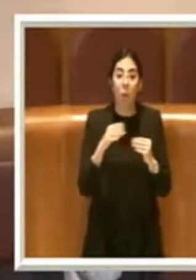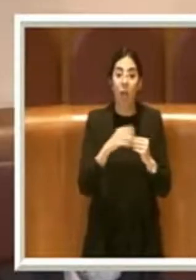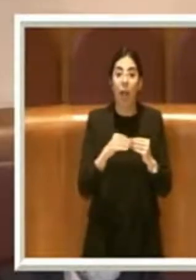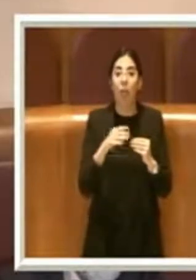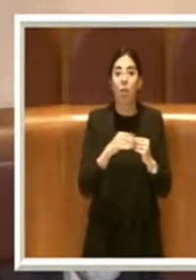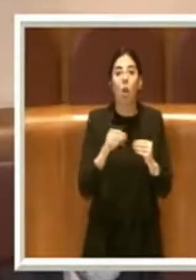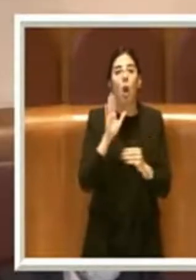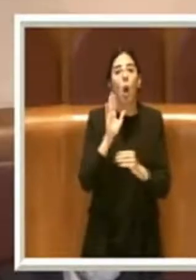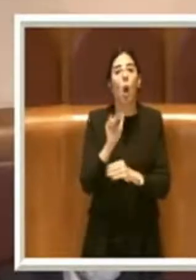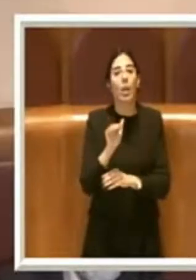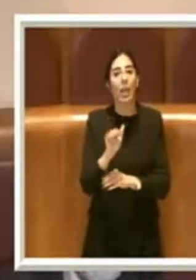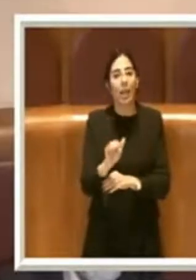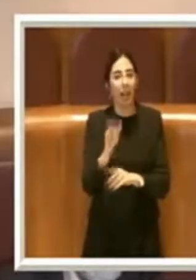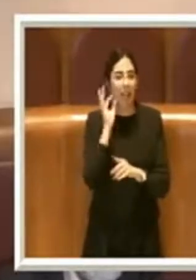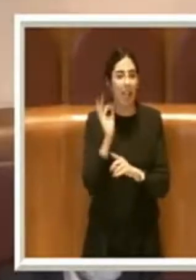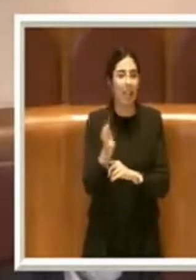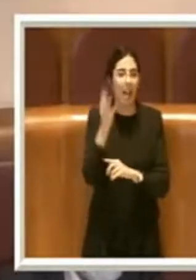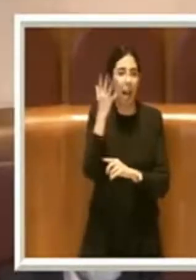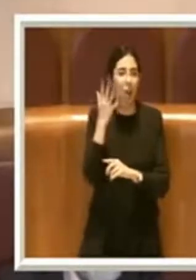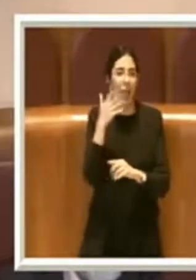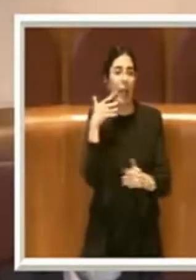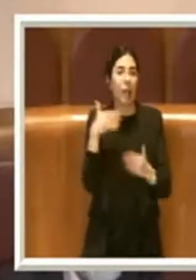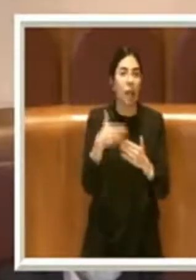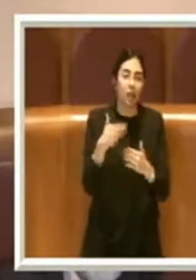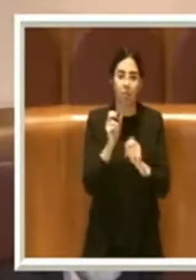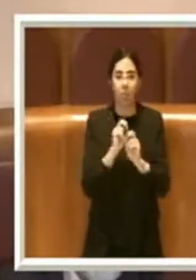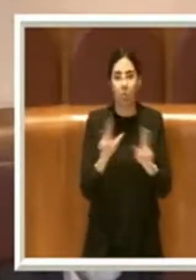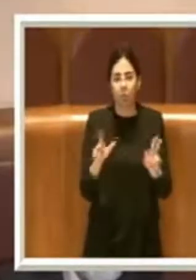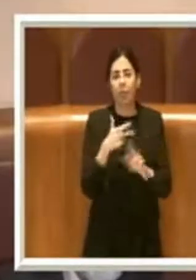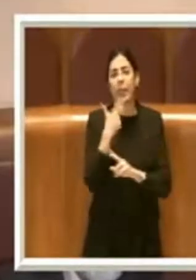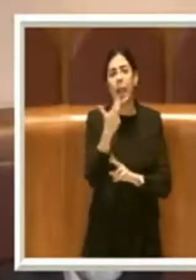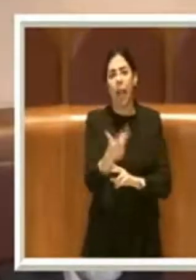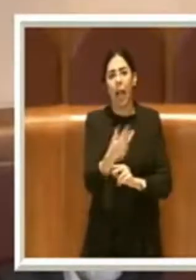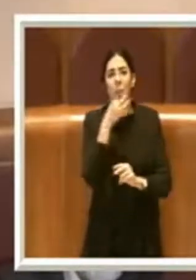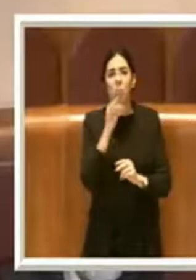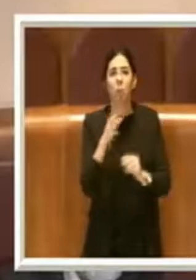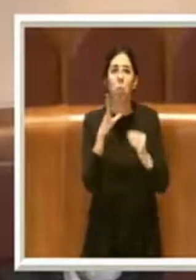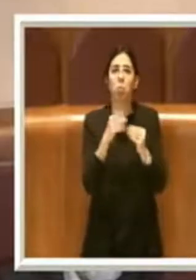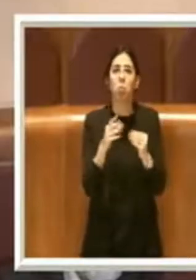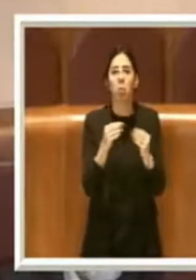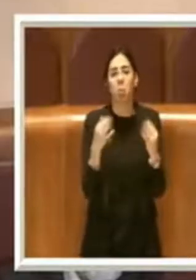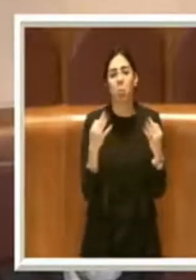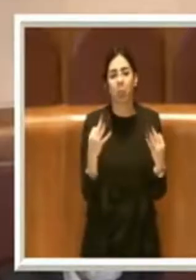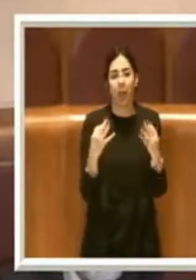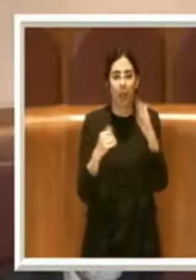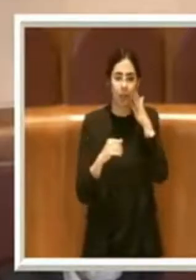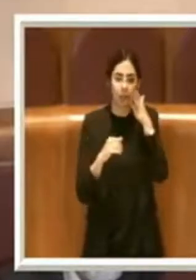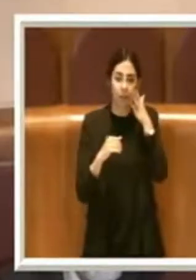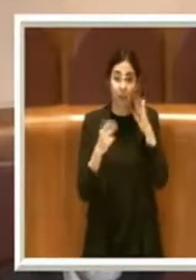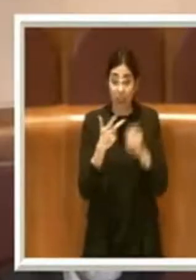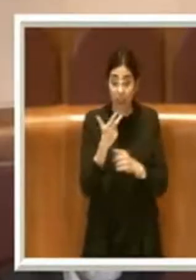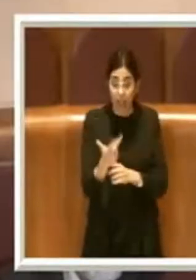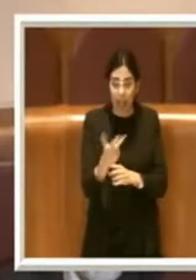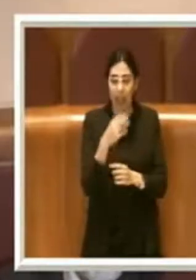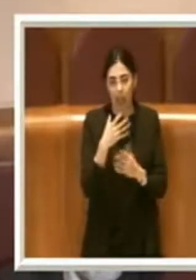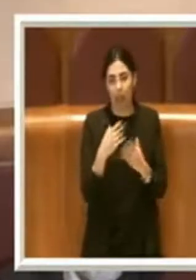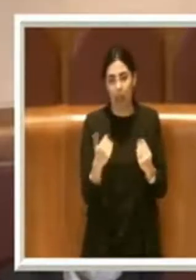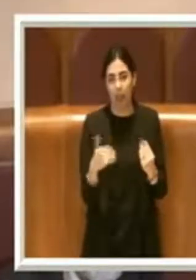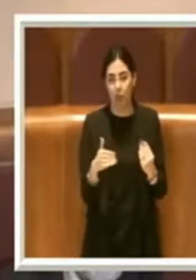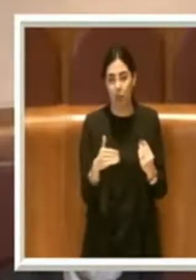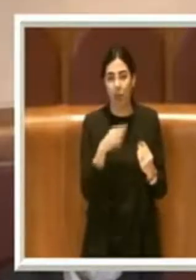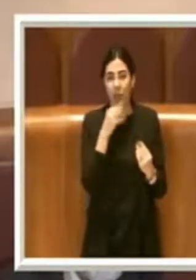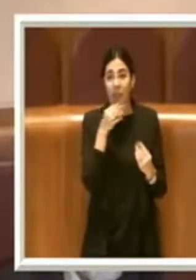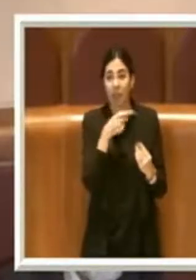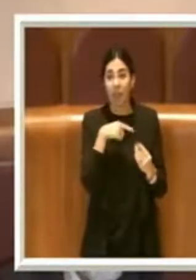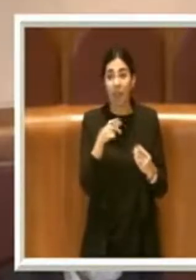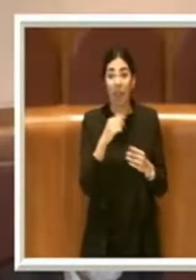più straordinaria per i 3 anni a venire. E 3 anni, colleghi, sono tanti, vuol dire che lasciamo